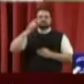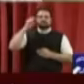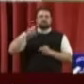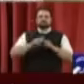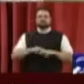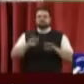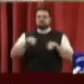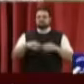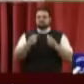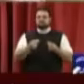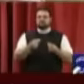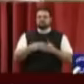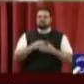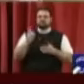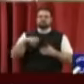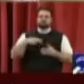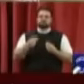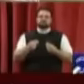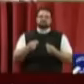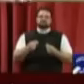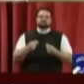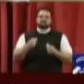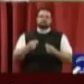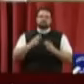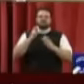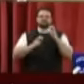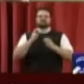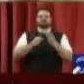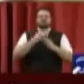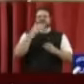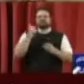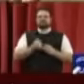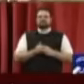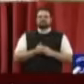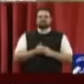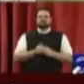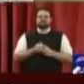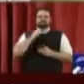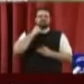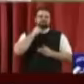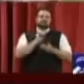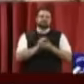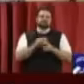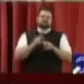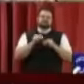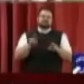deoarece nu mergi centrala și la micarea. Știți cum e? Carne se păscază mai bine la rece.